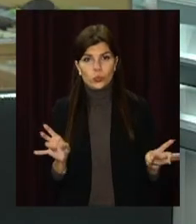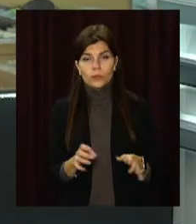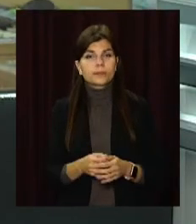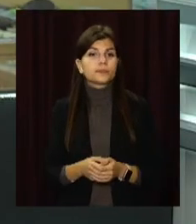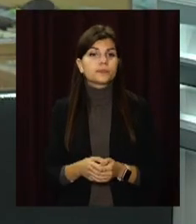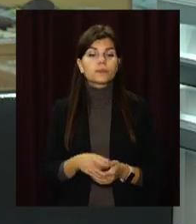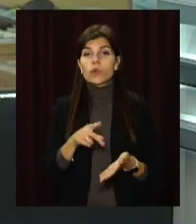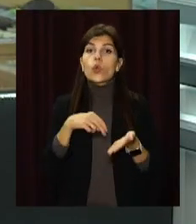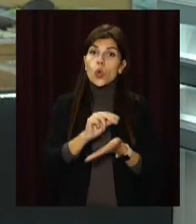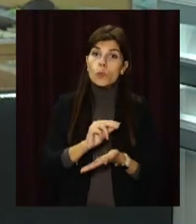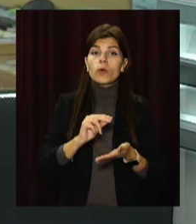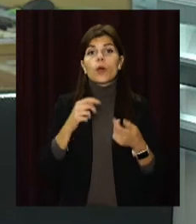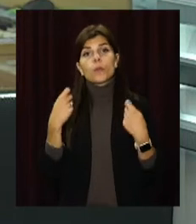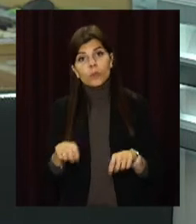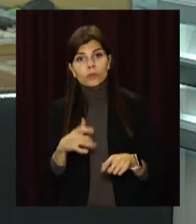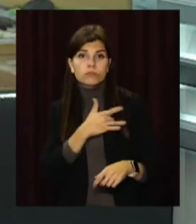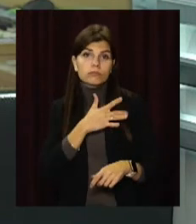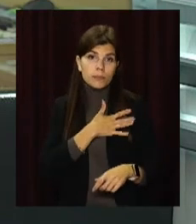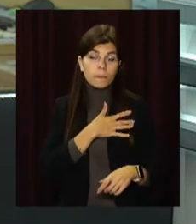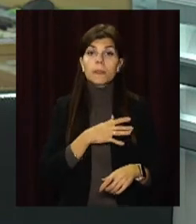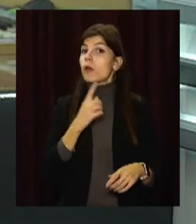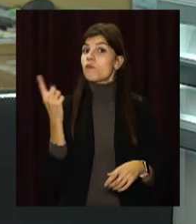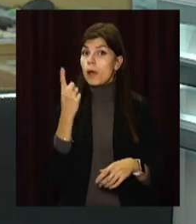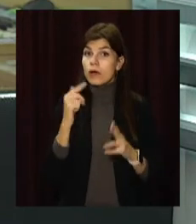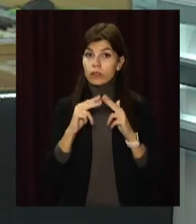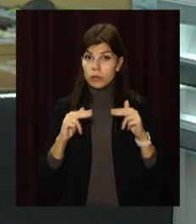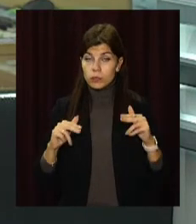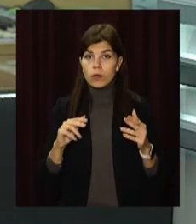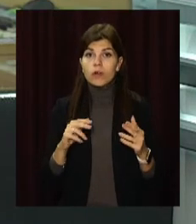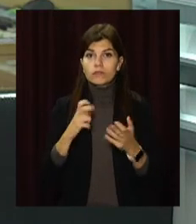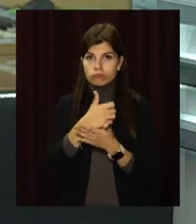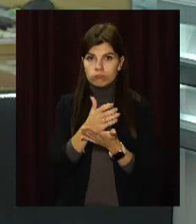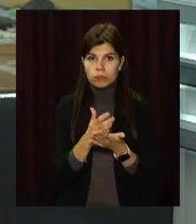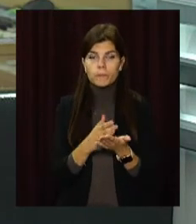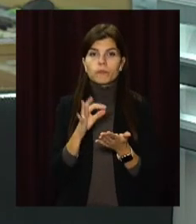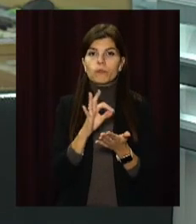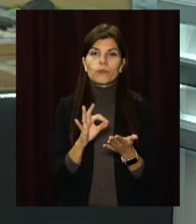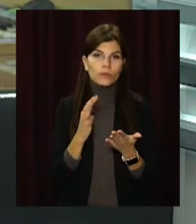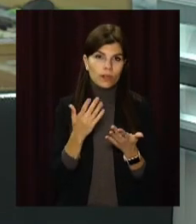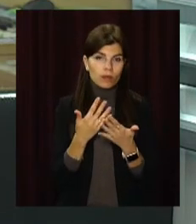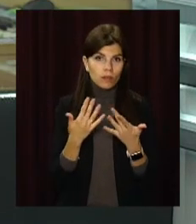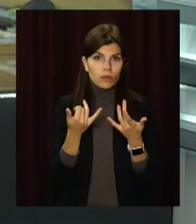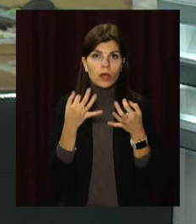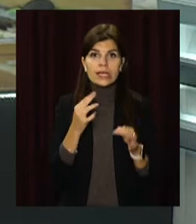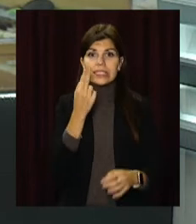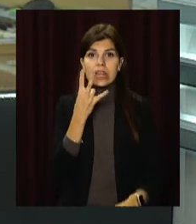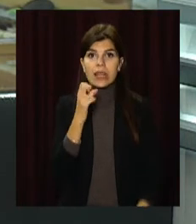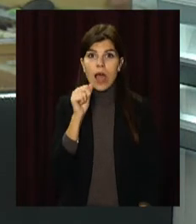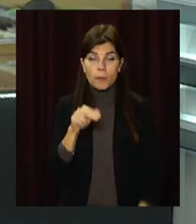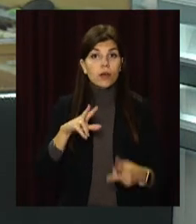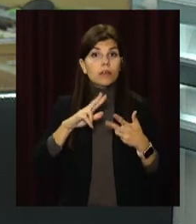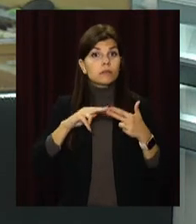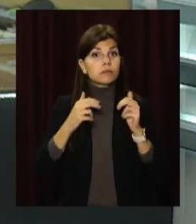Купівля, продаж, приватизація, оренда. Вперше на Дніпропетровщині комплексна послуга у сфері нерухомості тепер доступна у ЦНАПі